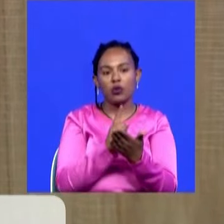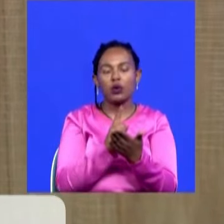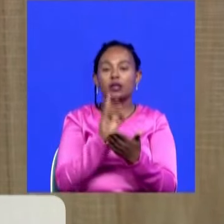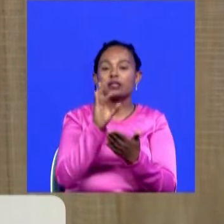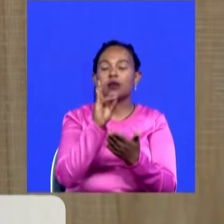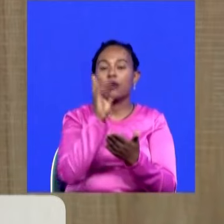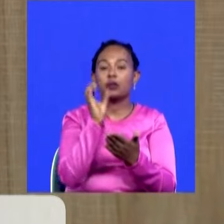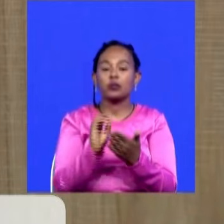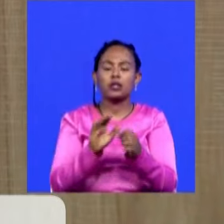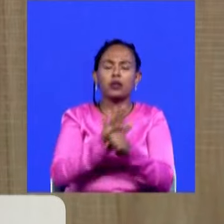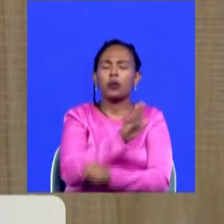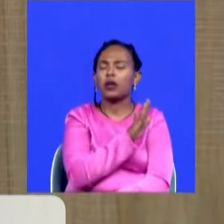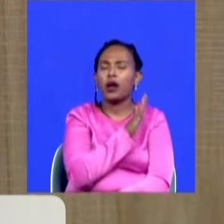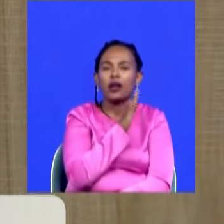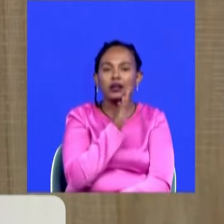7% በቂ